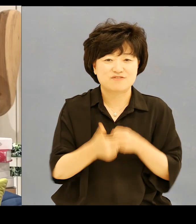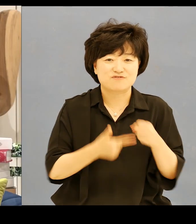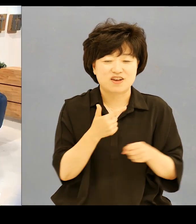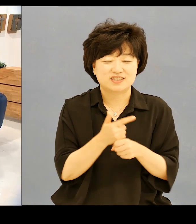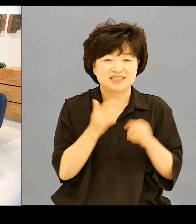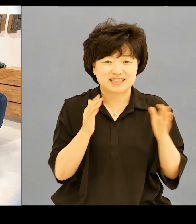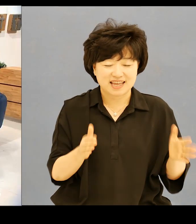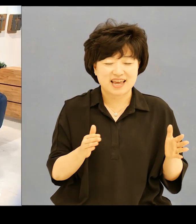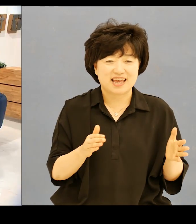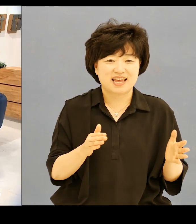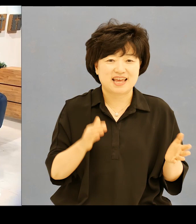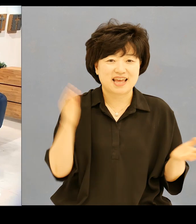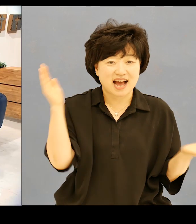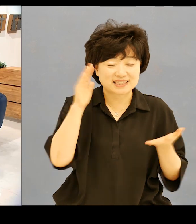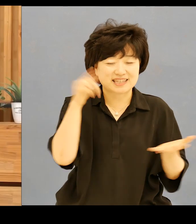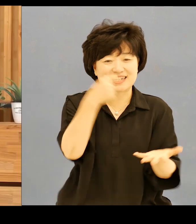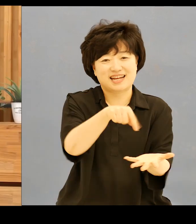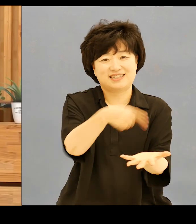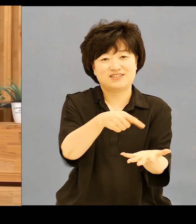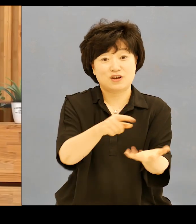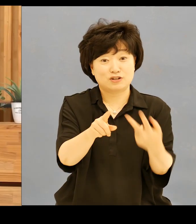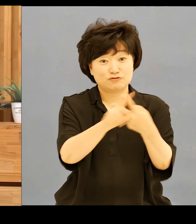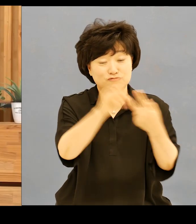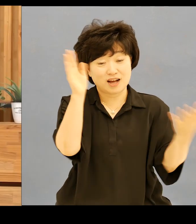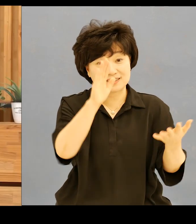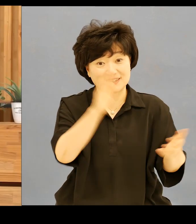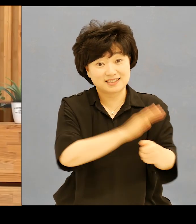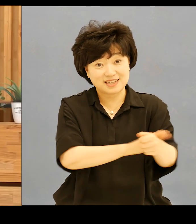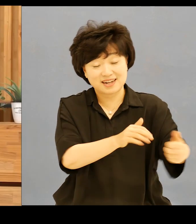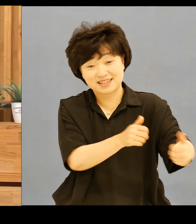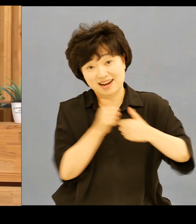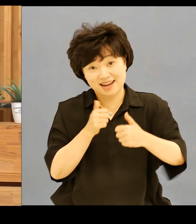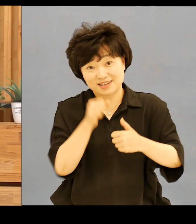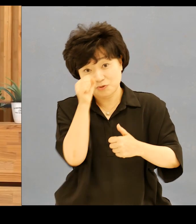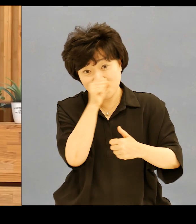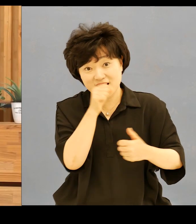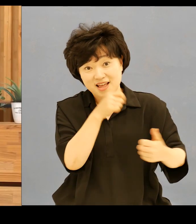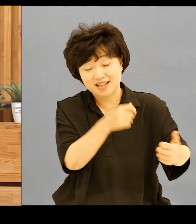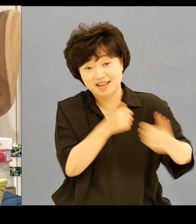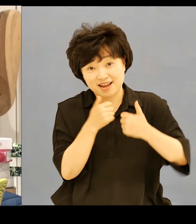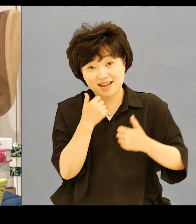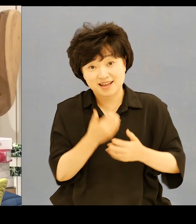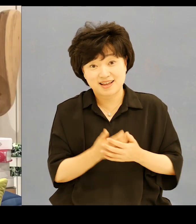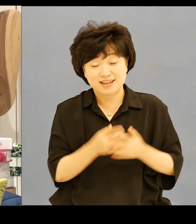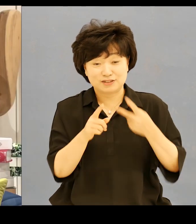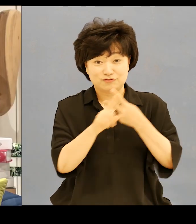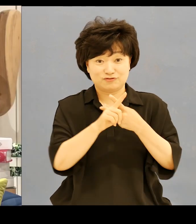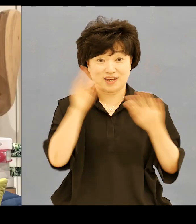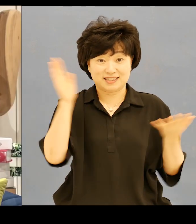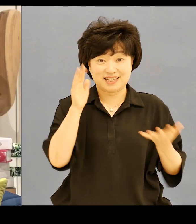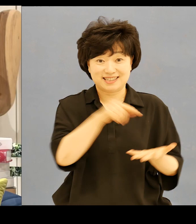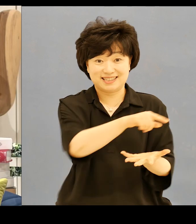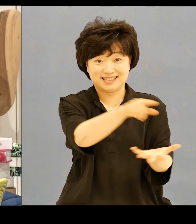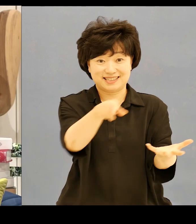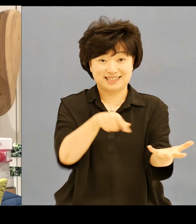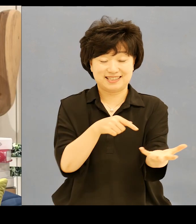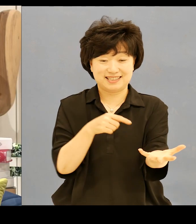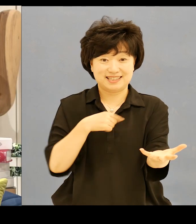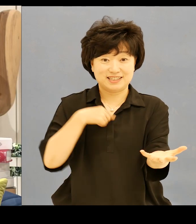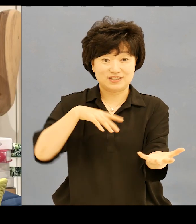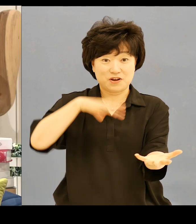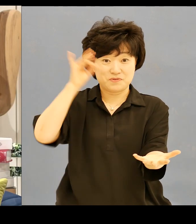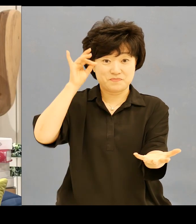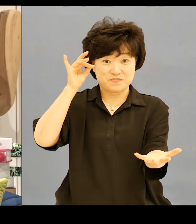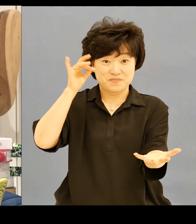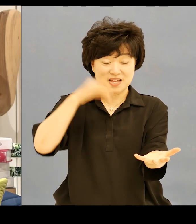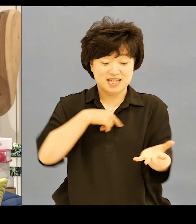아이들 가르치고 있어요. 아, 그래요? 네. 중학생들 잘 따라해요? 좋아해요? 이제 중학교 아이들이 네.